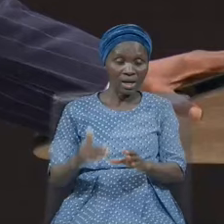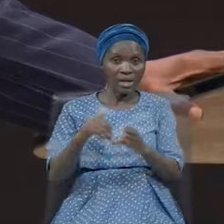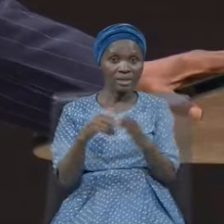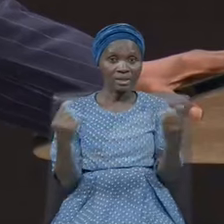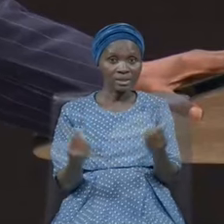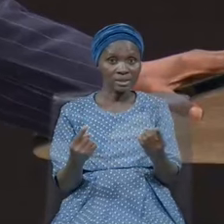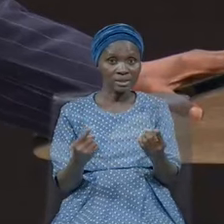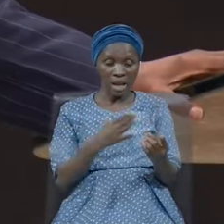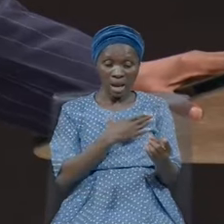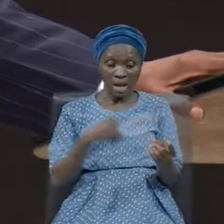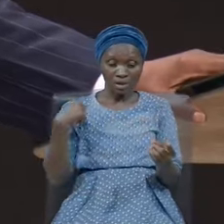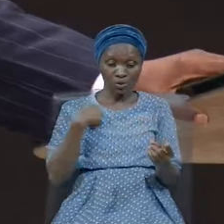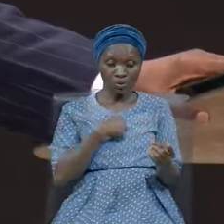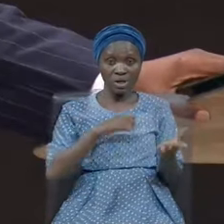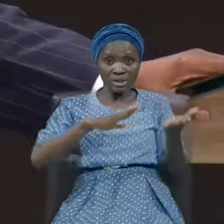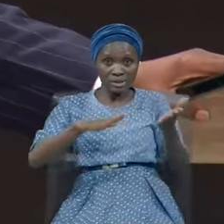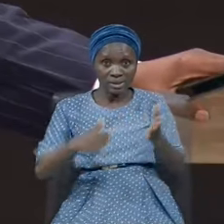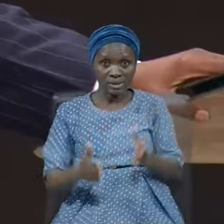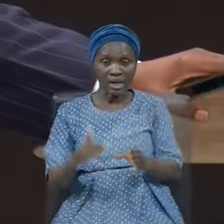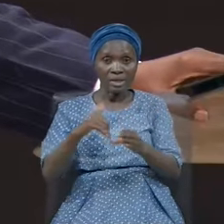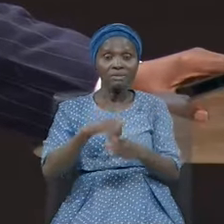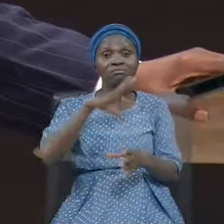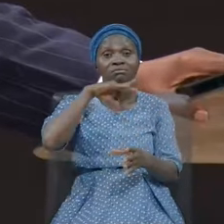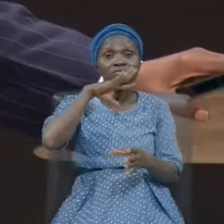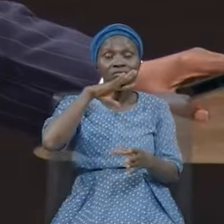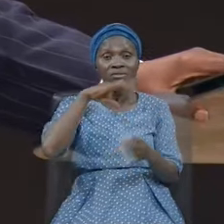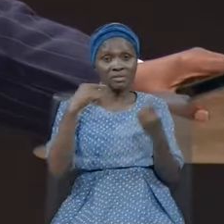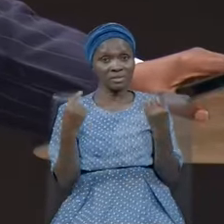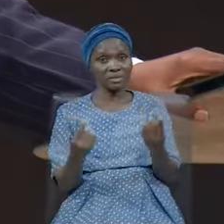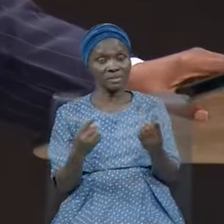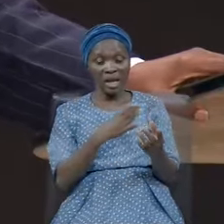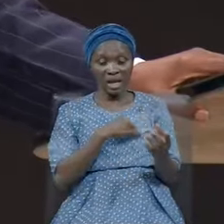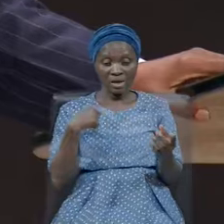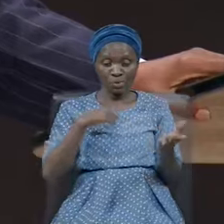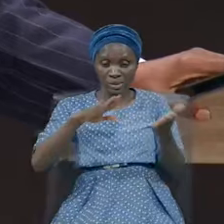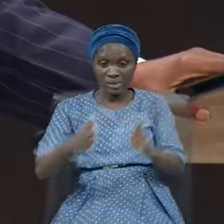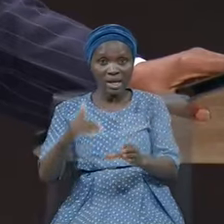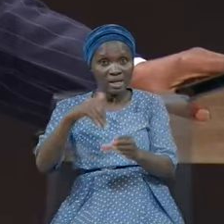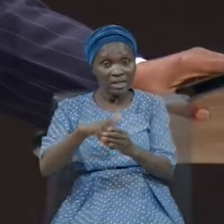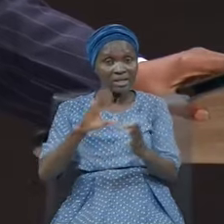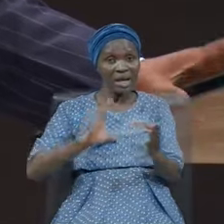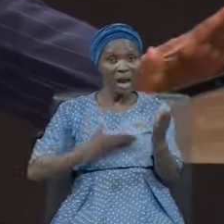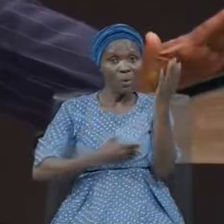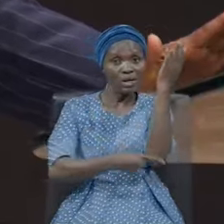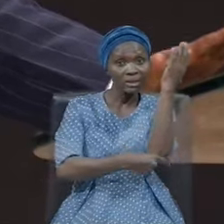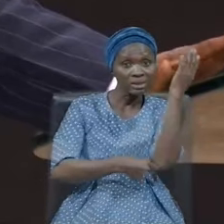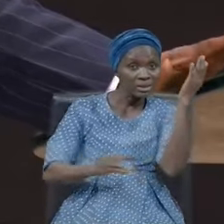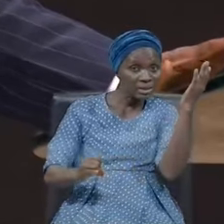dans la corruption et qu'on meurt dans le